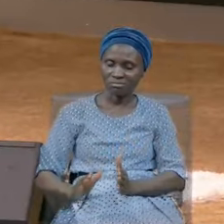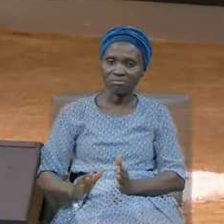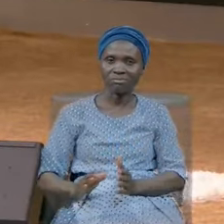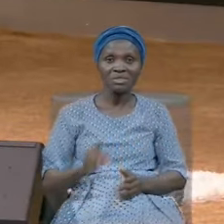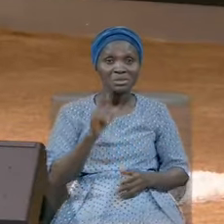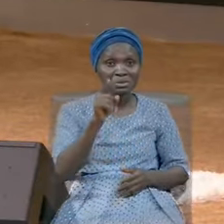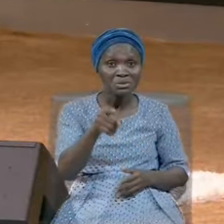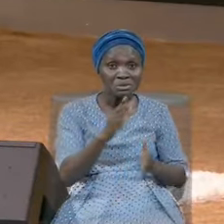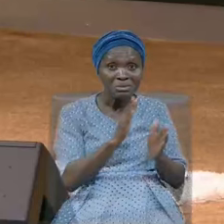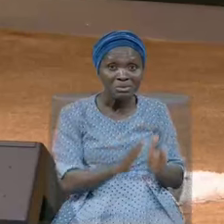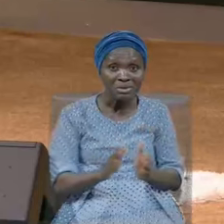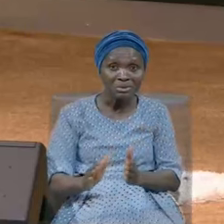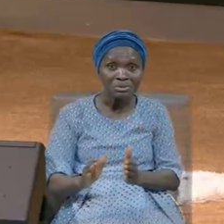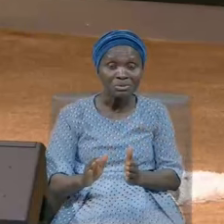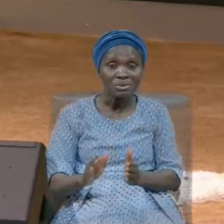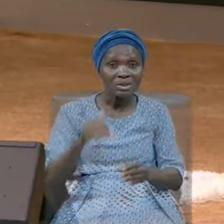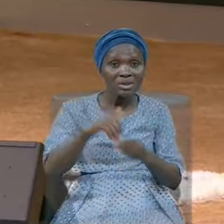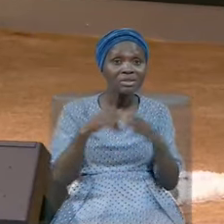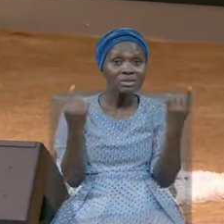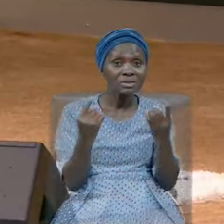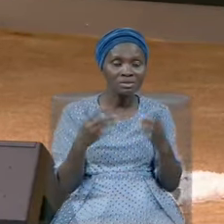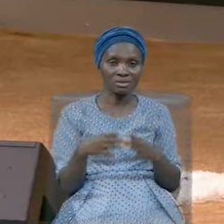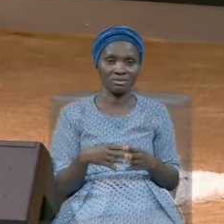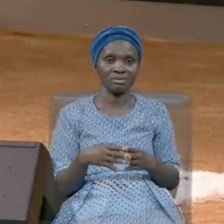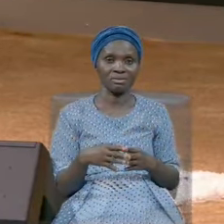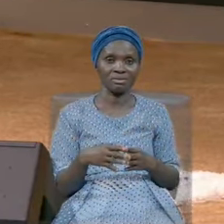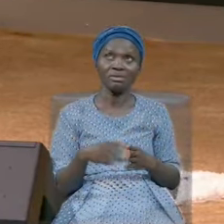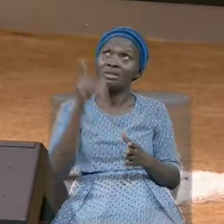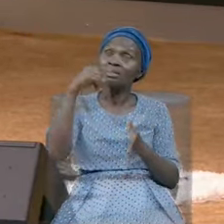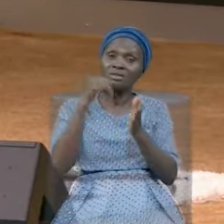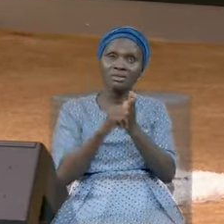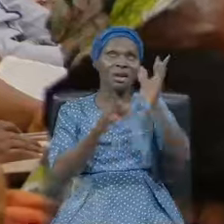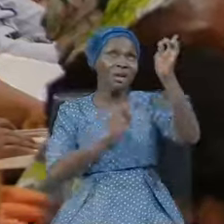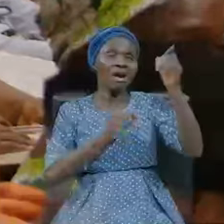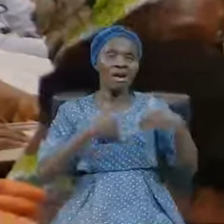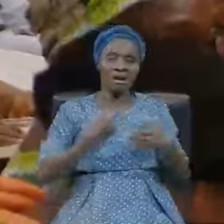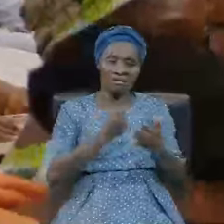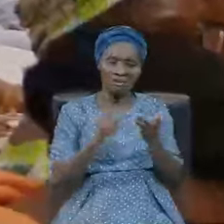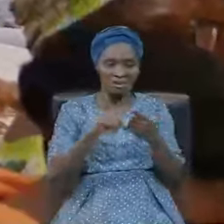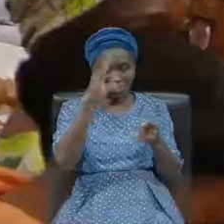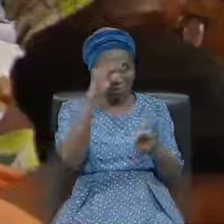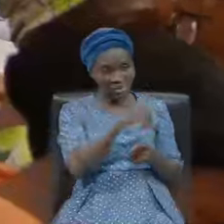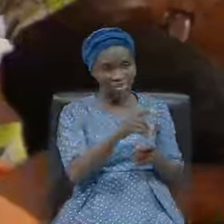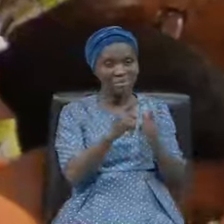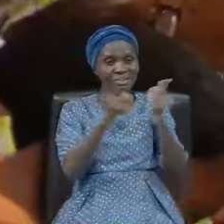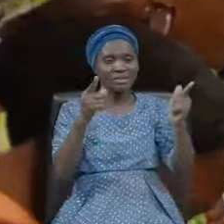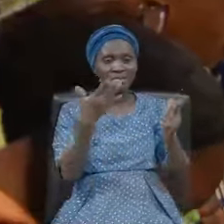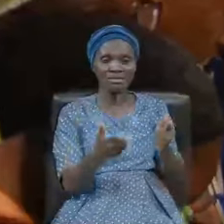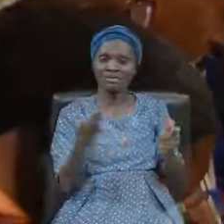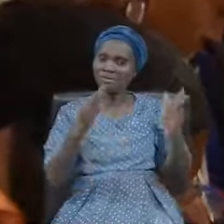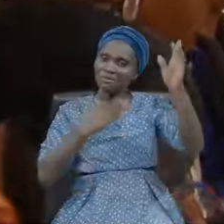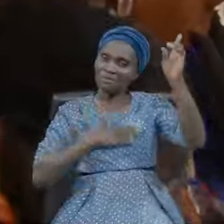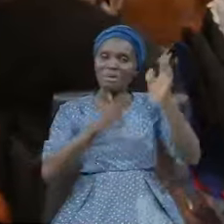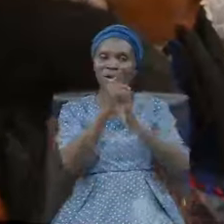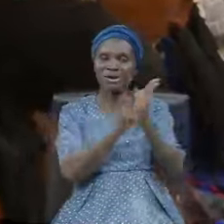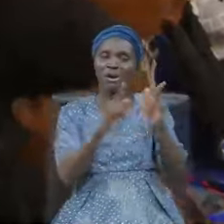mariés, joints. Mais vous êtes unis ensemble dans le péché. Que j'ai écrit pour lui toutes les ordonnances de ma loi,